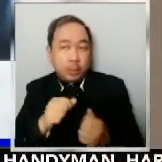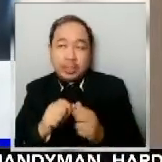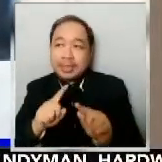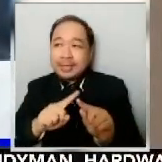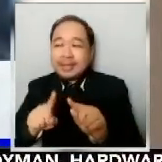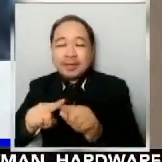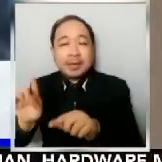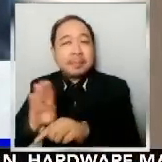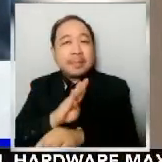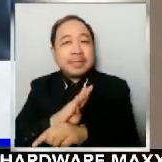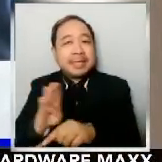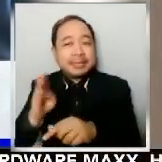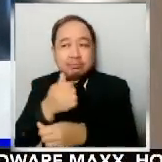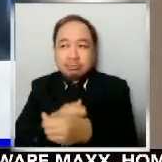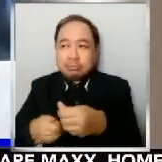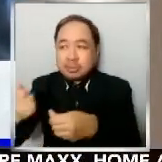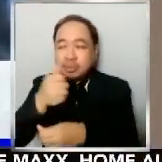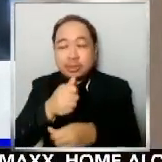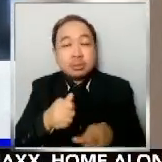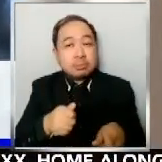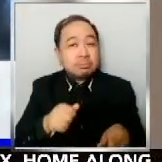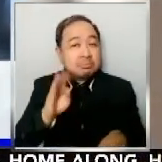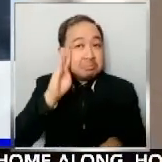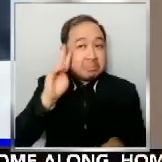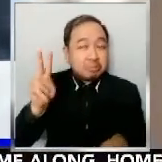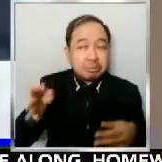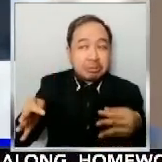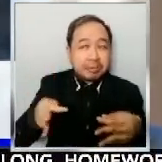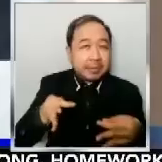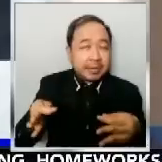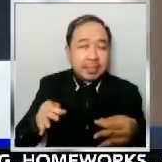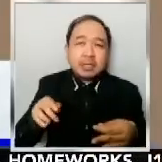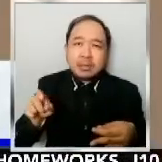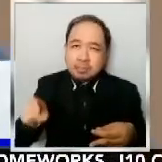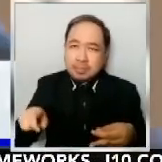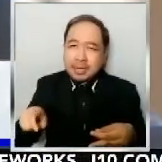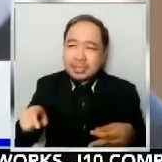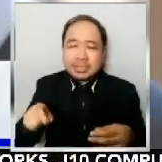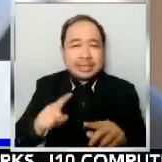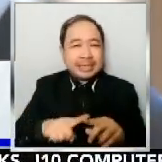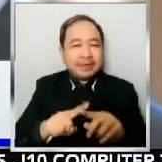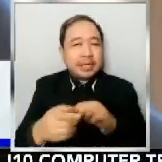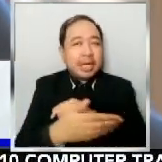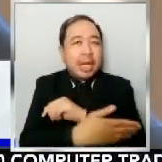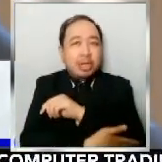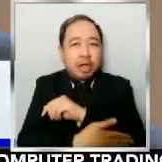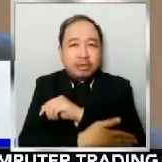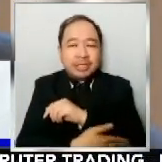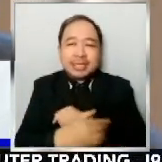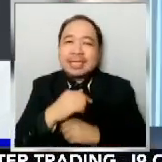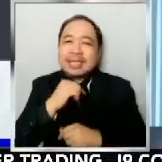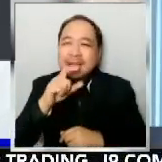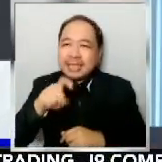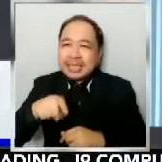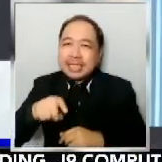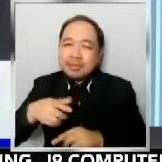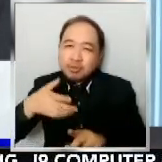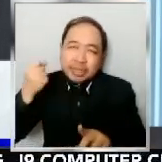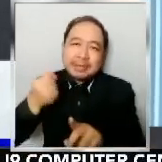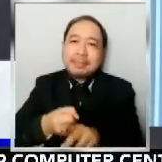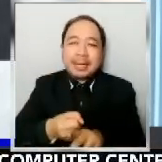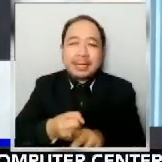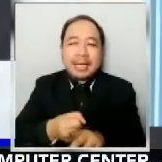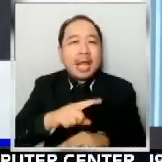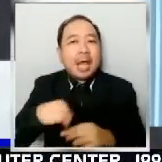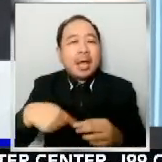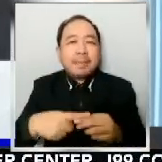ni Pangulong Bongbong Marcos na hindi dapat maapektuhan ang mga bansa sa geopolitical rivalry o banggaan na makapangyarihang